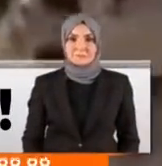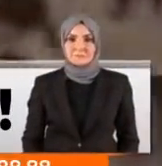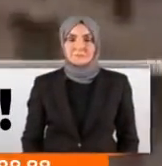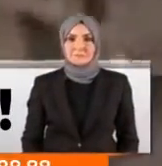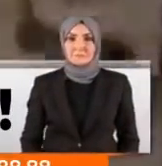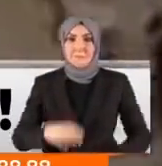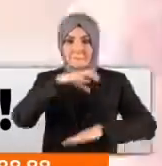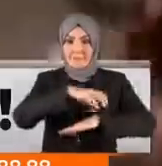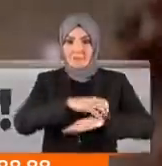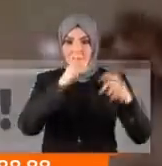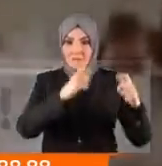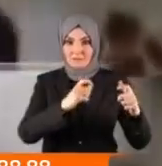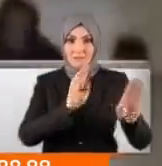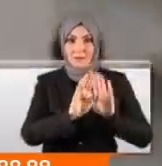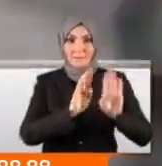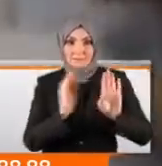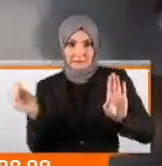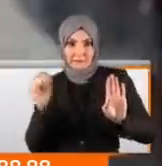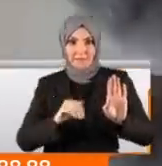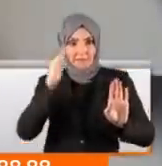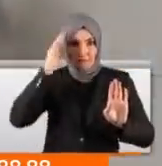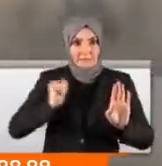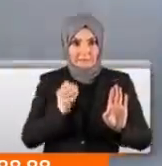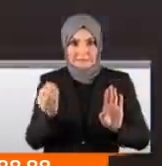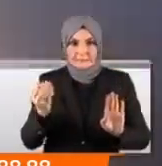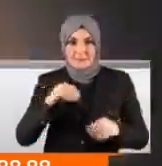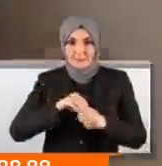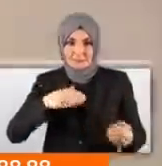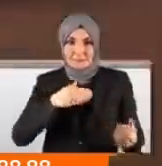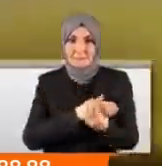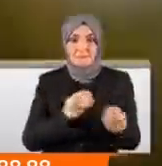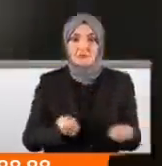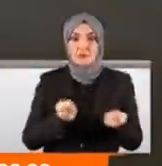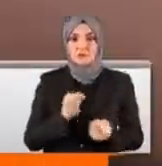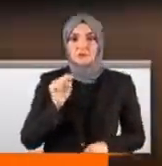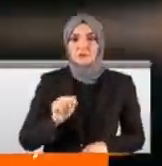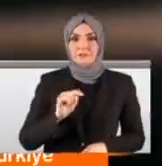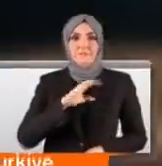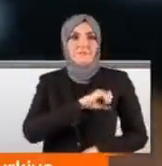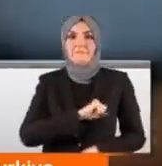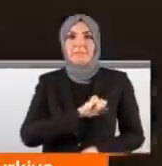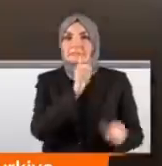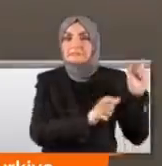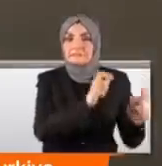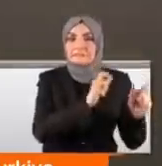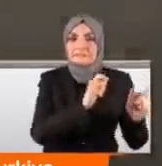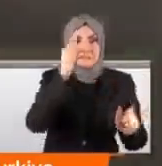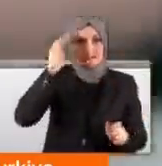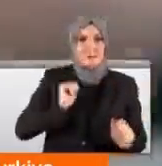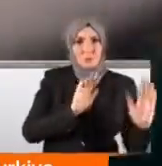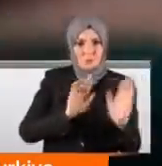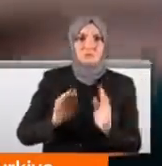ve mescid-i Aksa'nın kapısına dayanan askerler içeri girmeye çalıştı filistinliler s askerleri durdurmak istedi ama